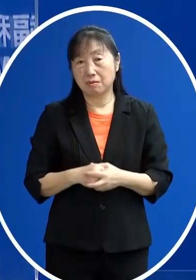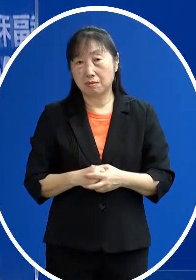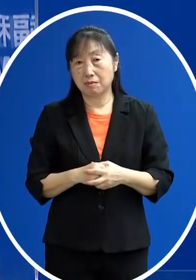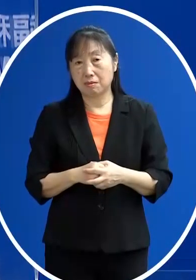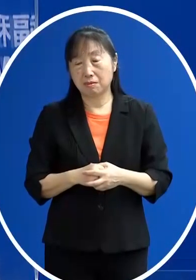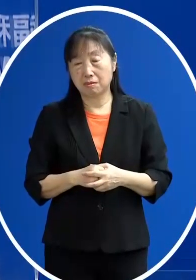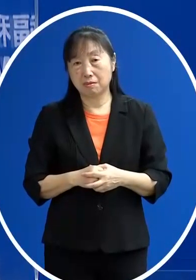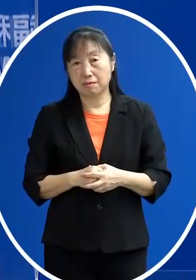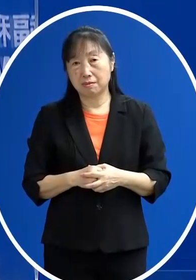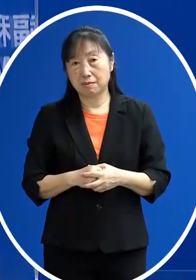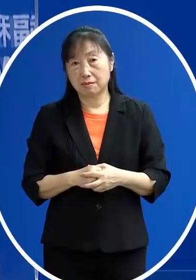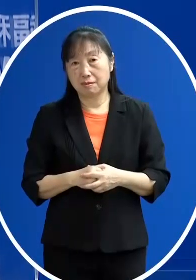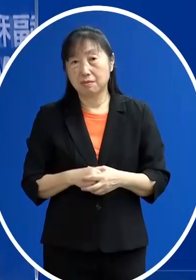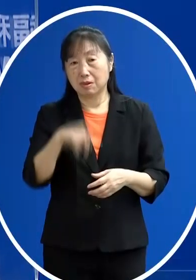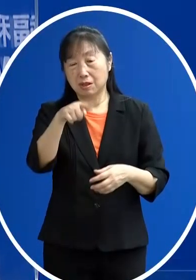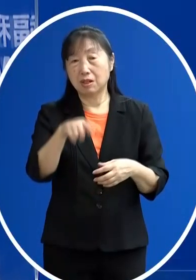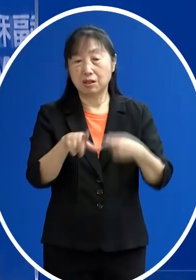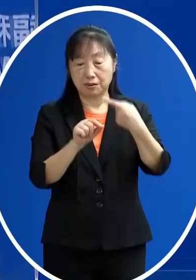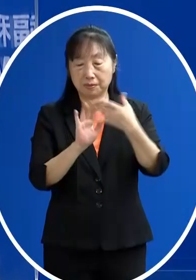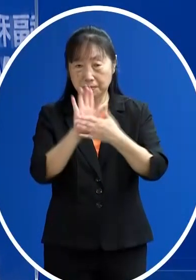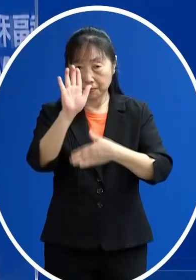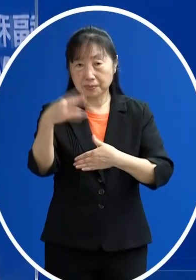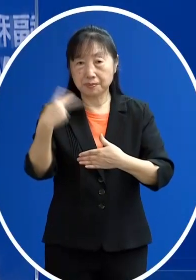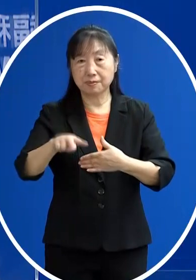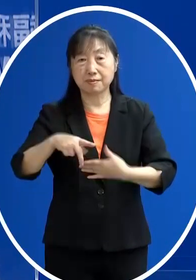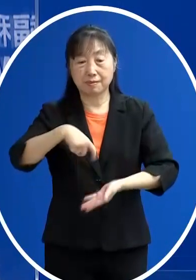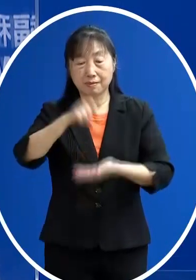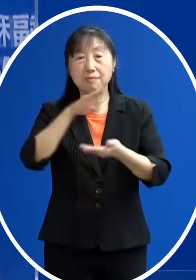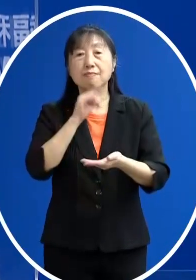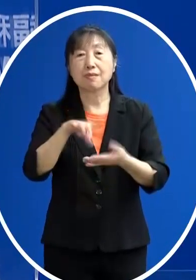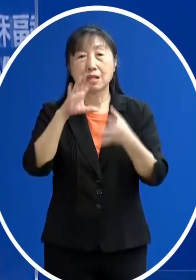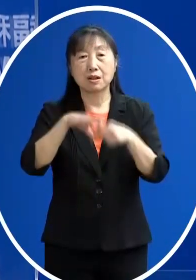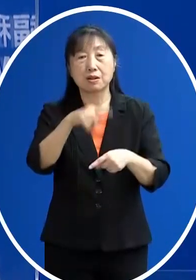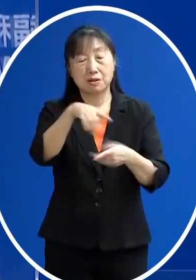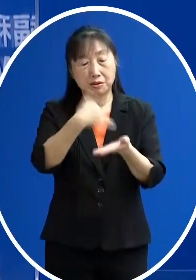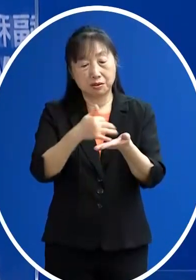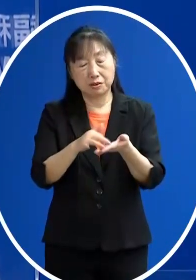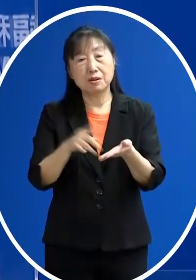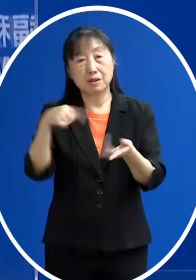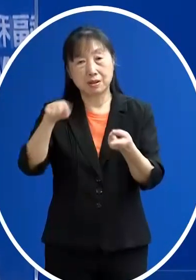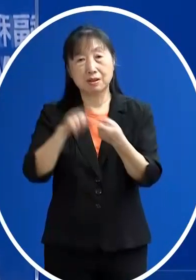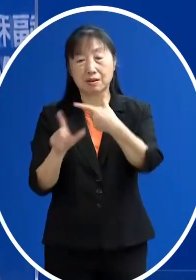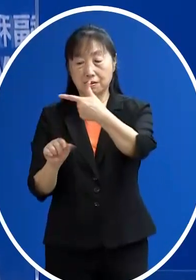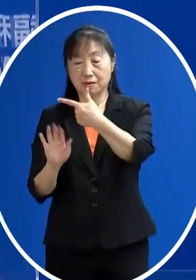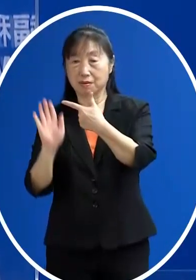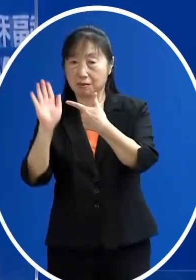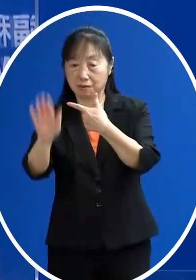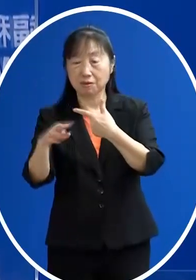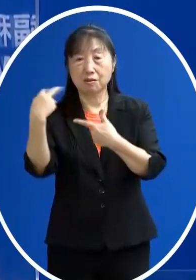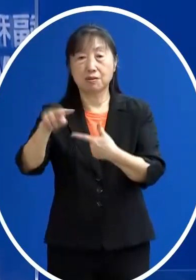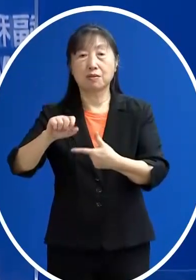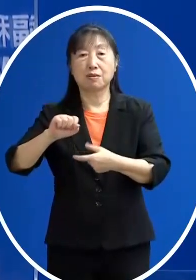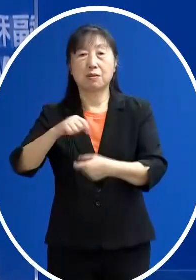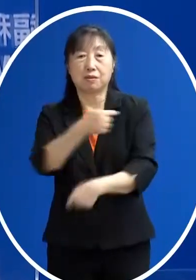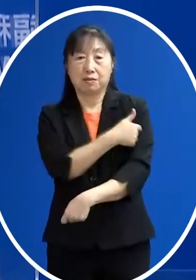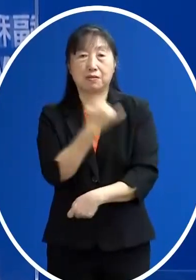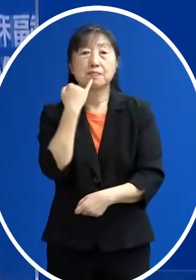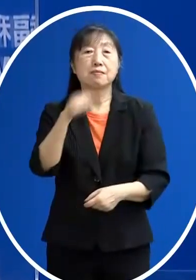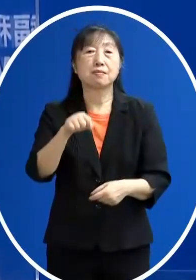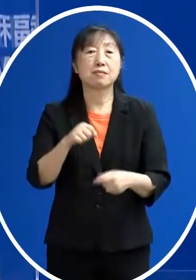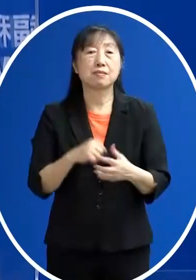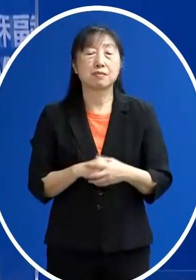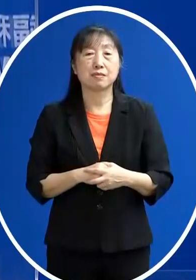个这个的建议哈，所以应该是在6月以后才有可能这些人来做接种哈。